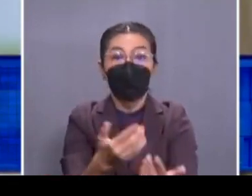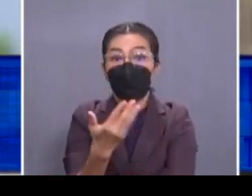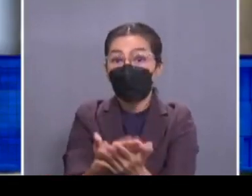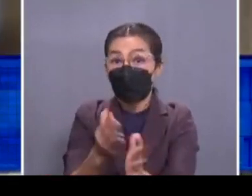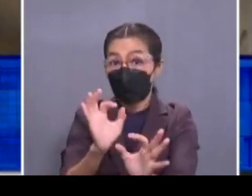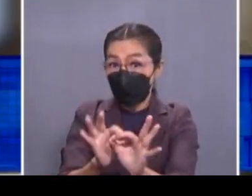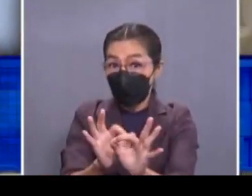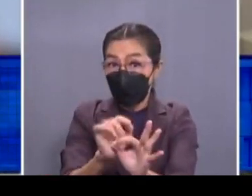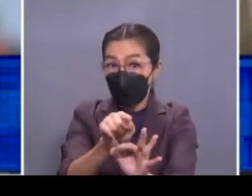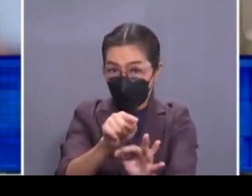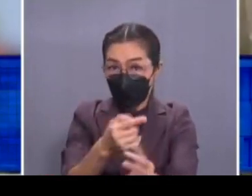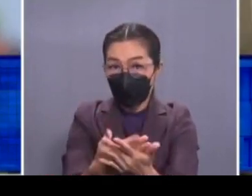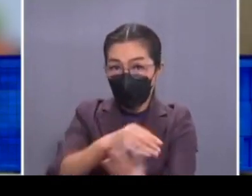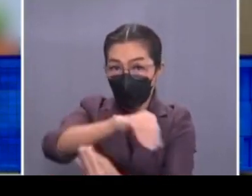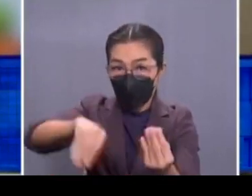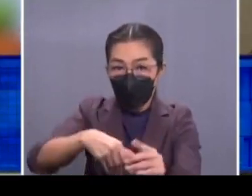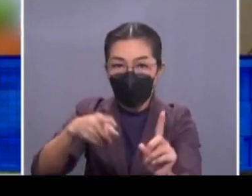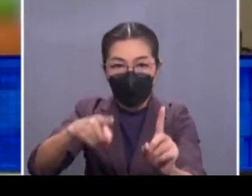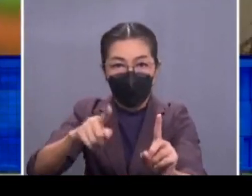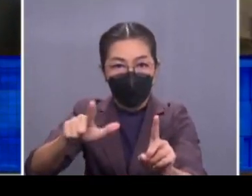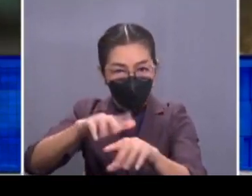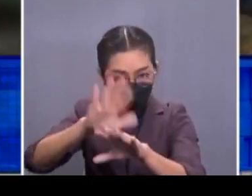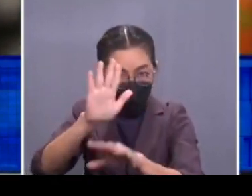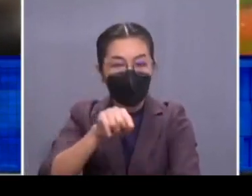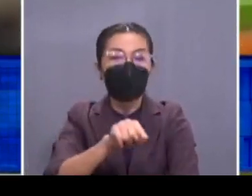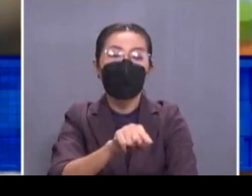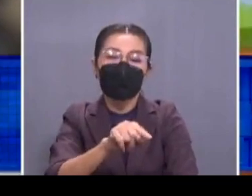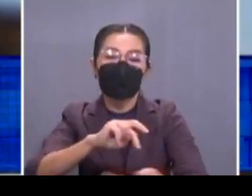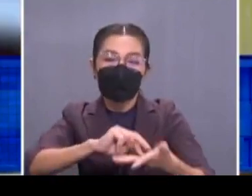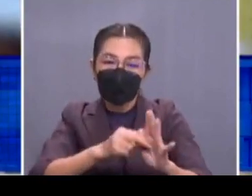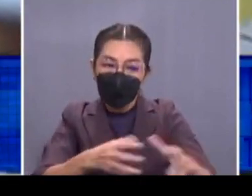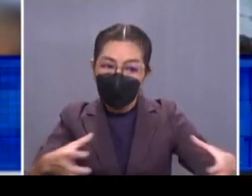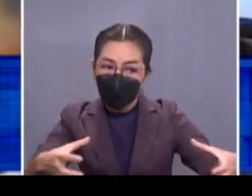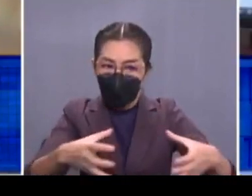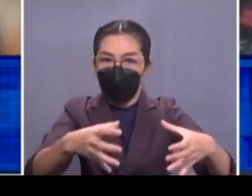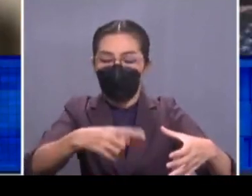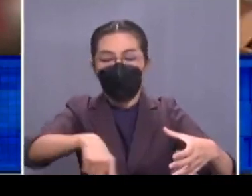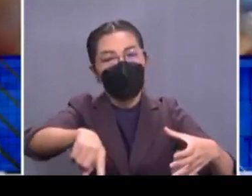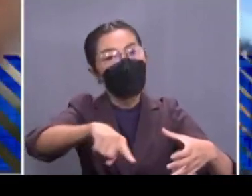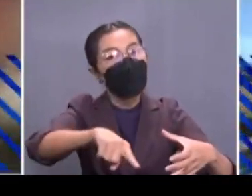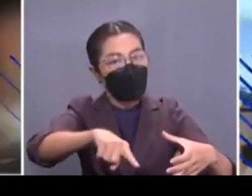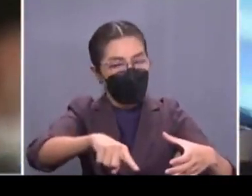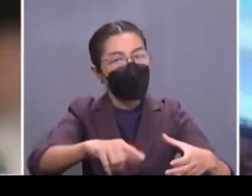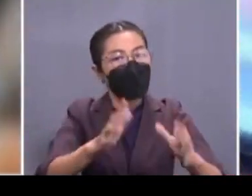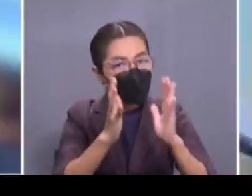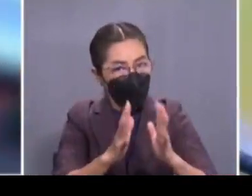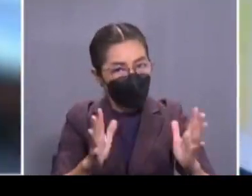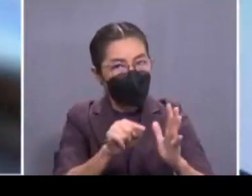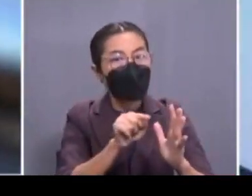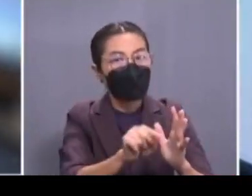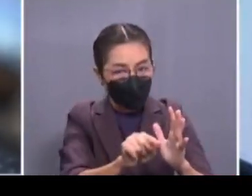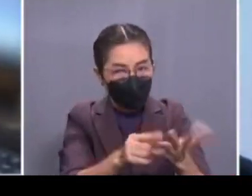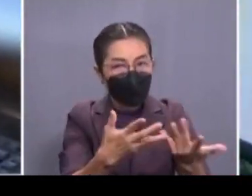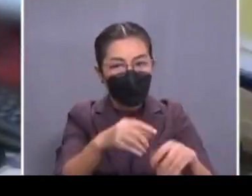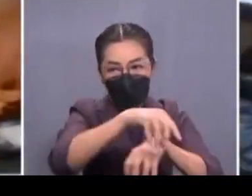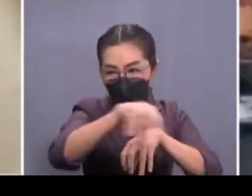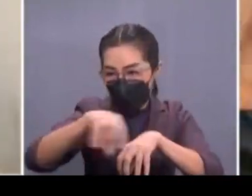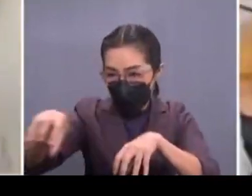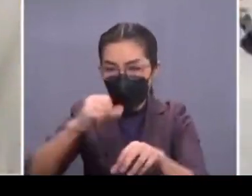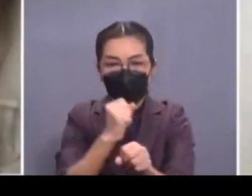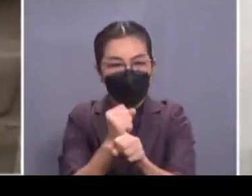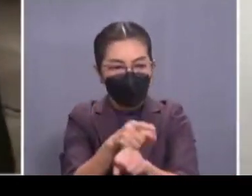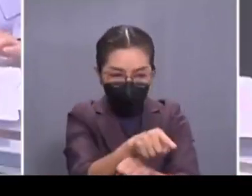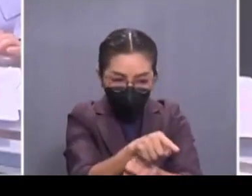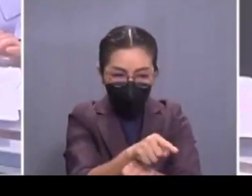เวียนในระบบเนี่ยกว่าพันล้านบาทเลยทีเดียวเพราะฉะนั้นเนี่ยเป็นเครือข่ายเป็นแก๊งค์ที่ใหญ่พอสมควรนอกเหนือจากนี้เนี่ยน่าจะมีการ